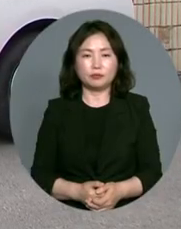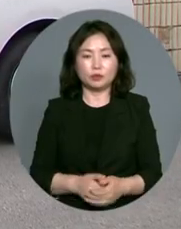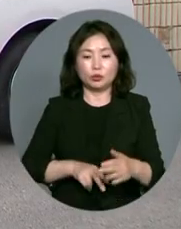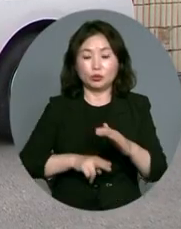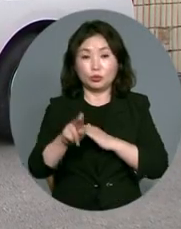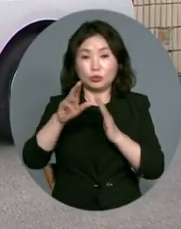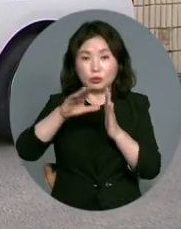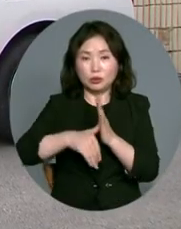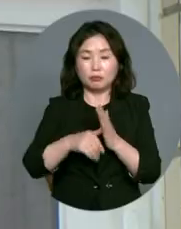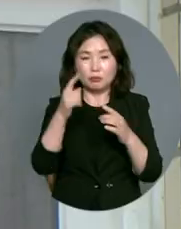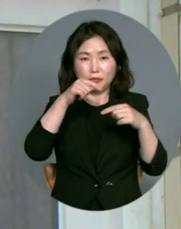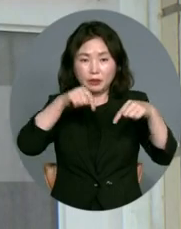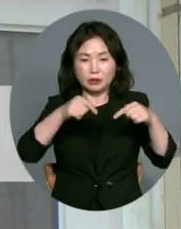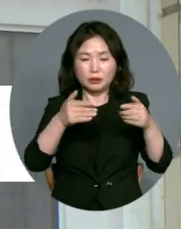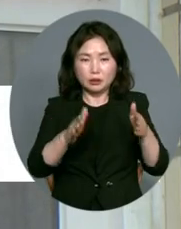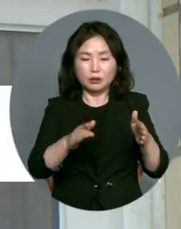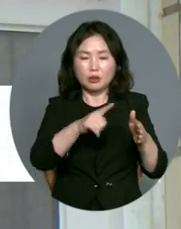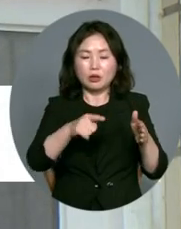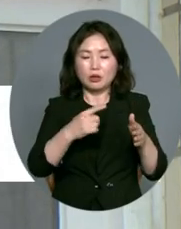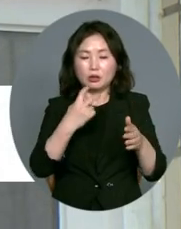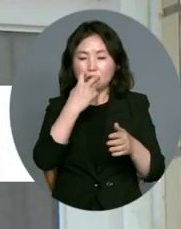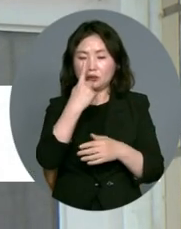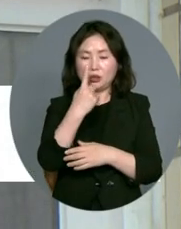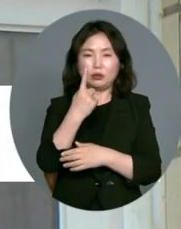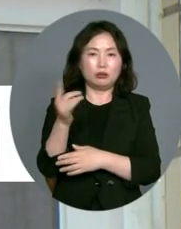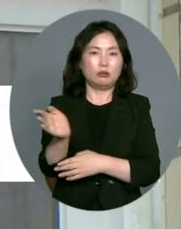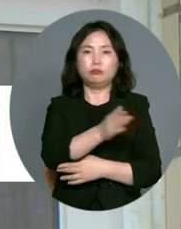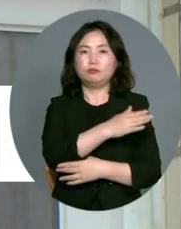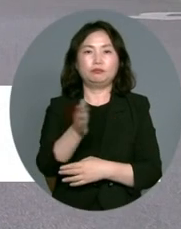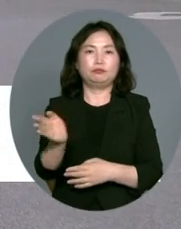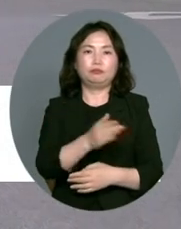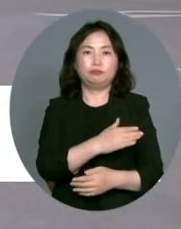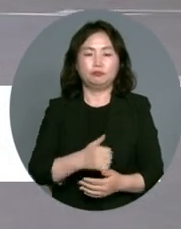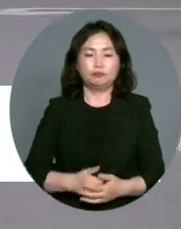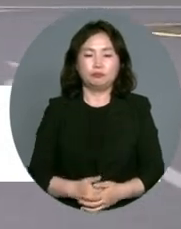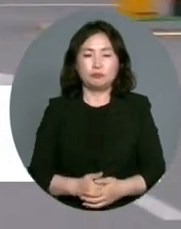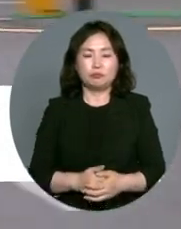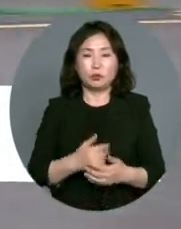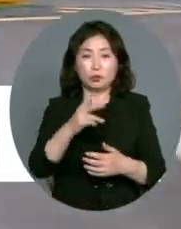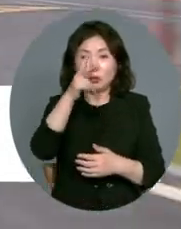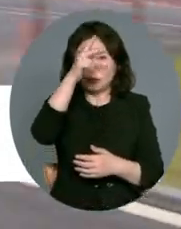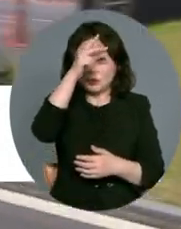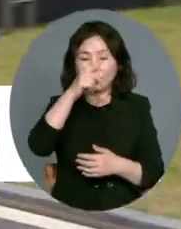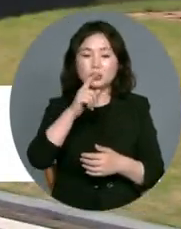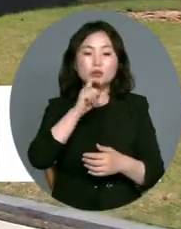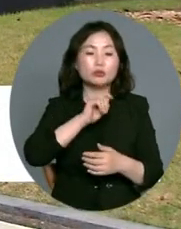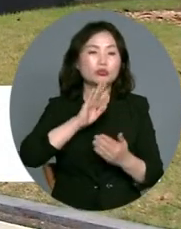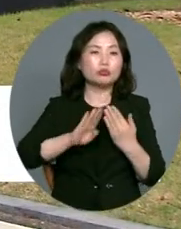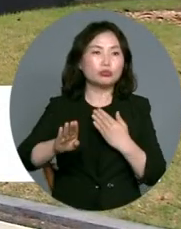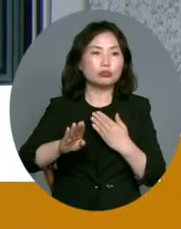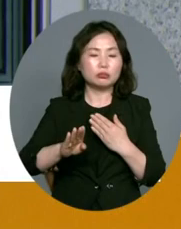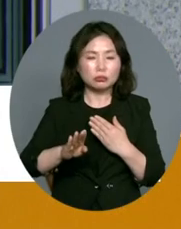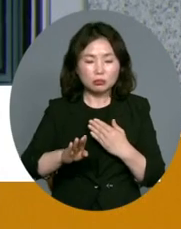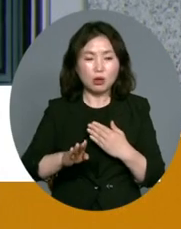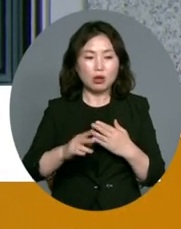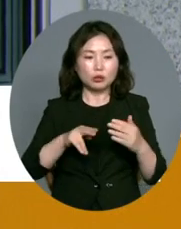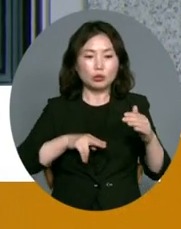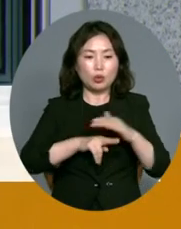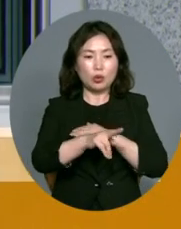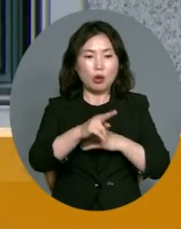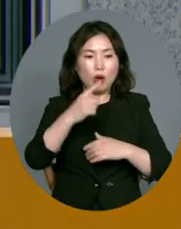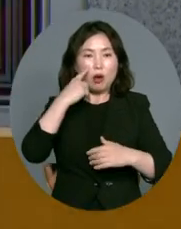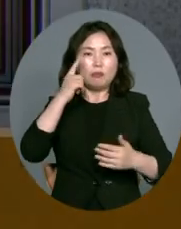도주 당시 면에 실에는 잎의 있어야할 경찰관이 없었습니다 경찰은 10여 분이 지난 후 뒤늦게 도주 사실을